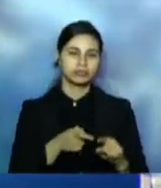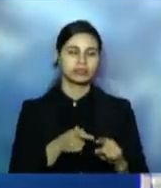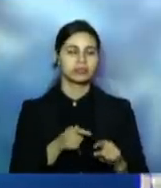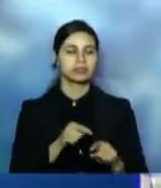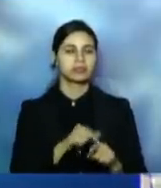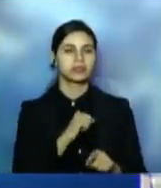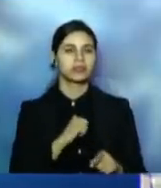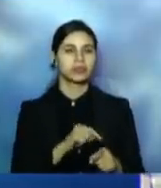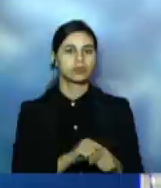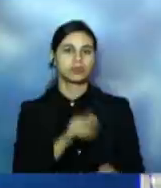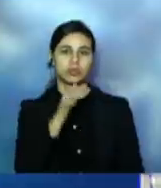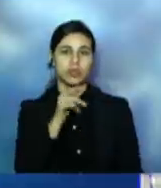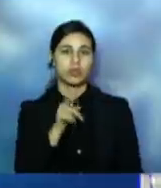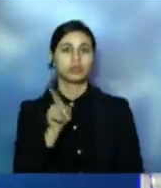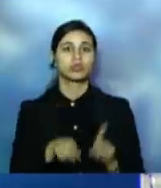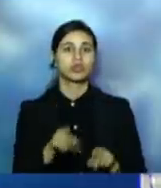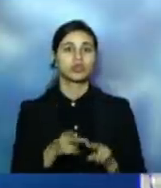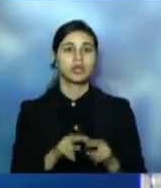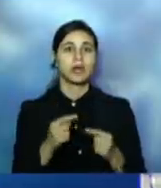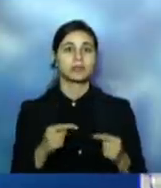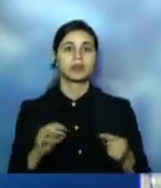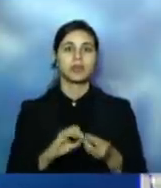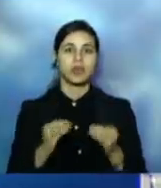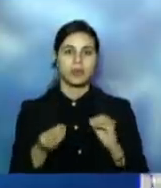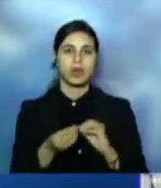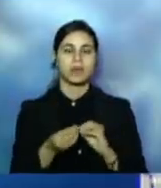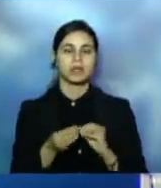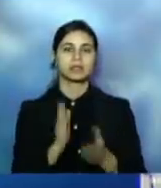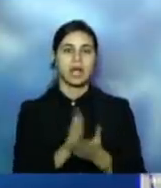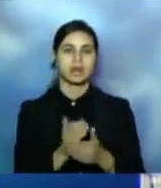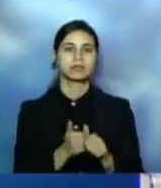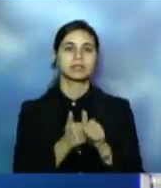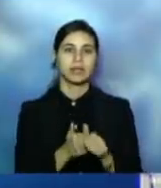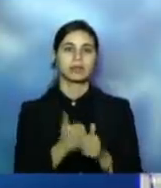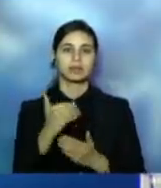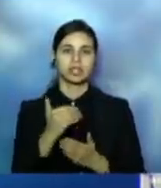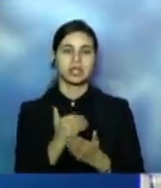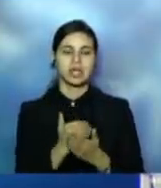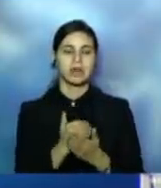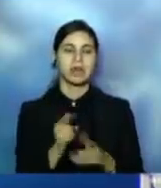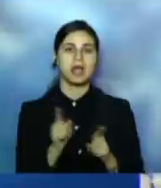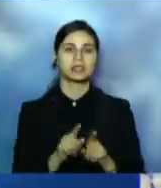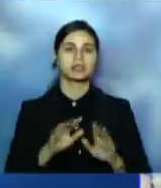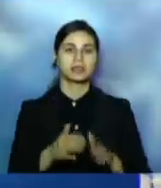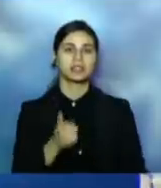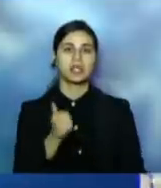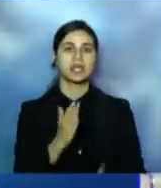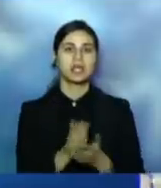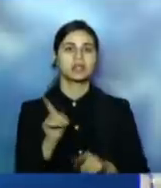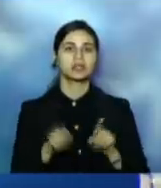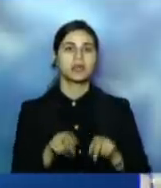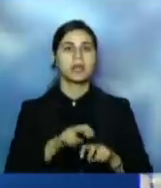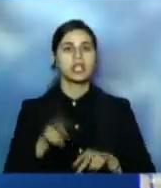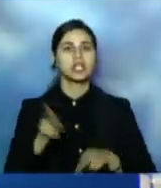ქსოვილების მთლიანობა დაირღვა, ზოგჯერ ამა თუ იმ პრობლემას აქვს თანხრების შედეგები, ასეთ შემთხვევაში კარგია ხოლმე